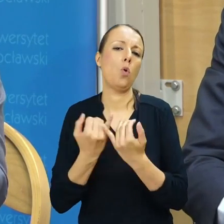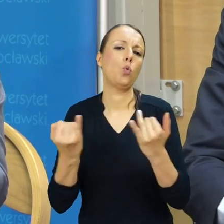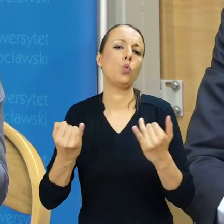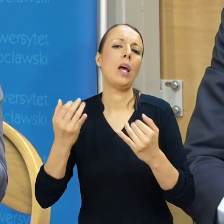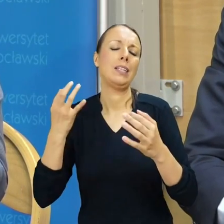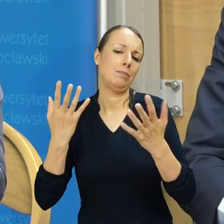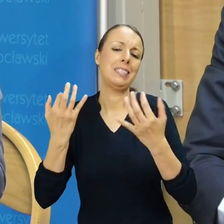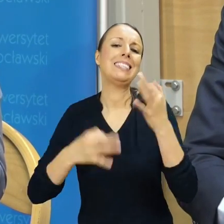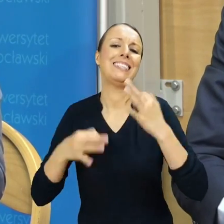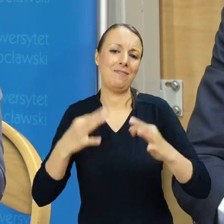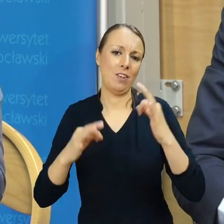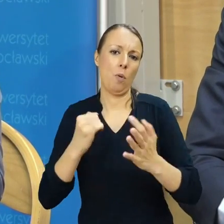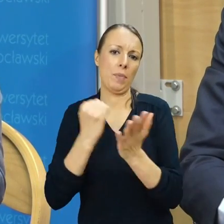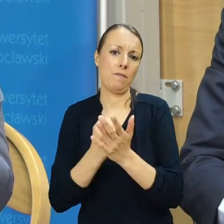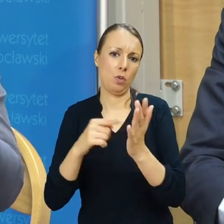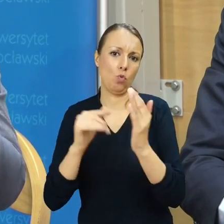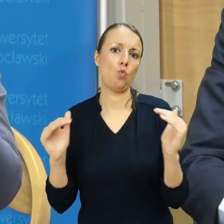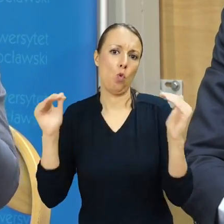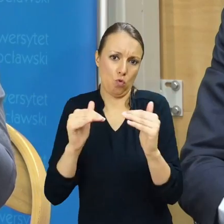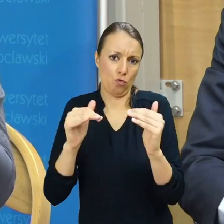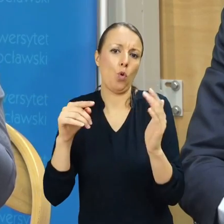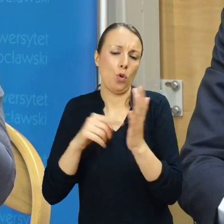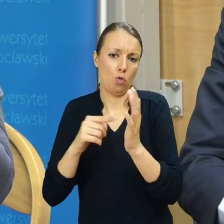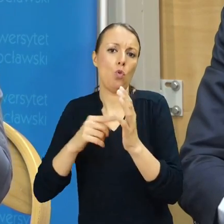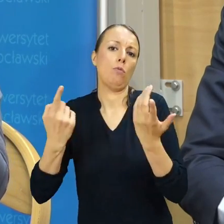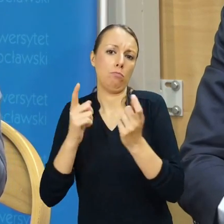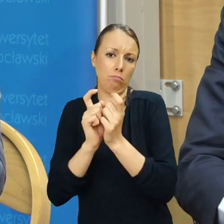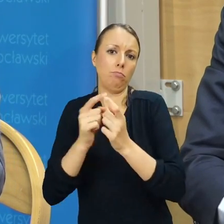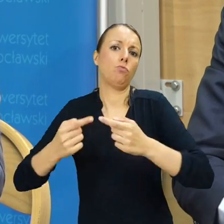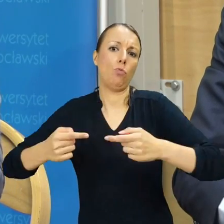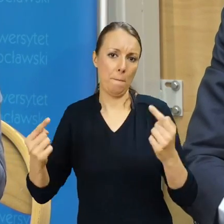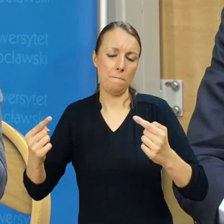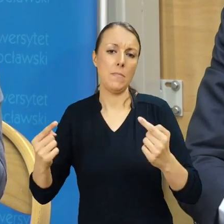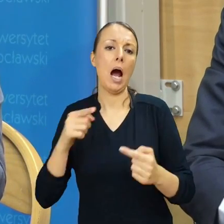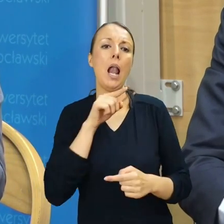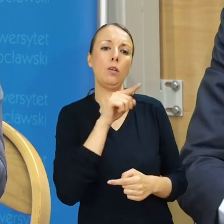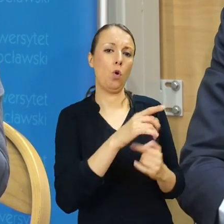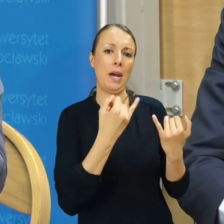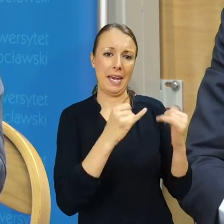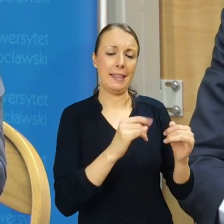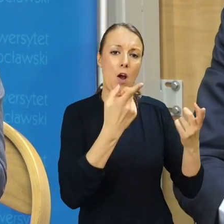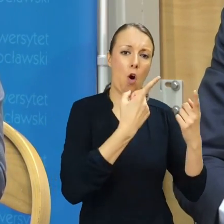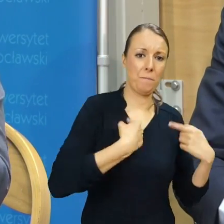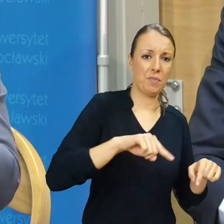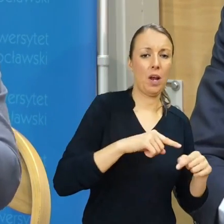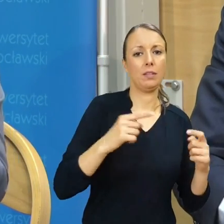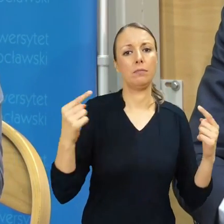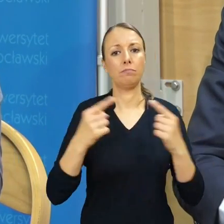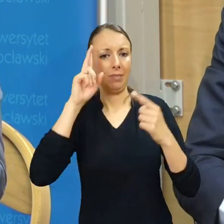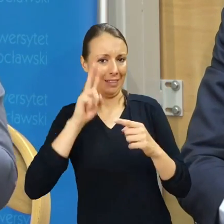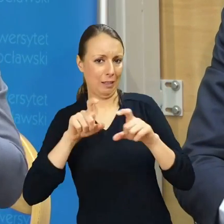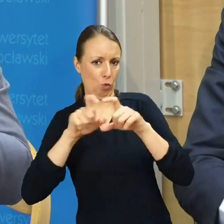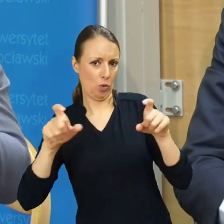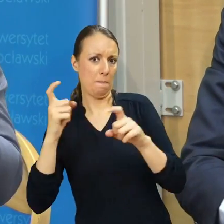to jest spór. Natomiast tutaj zawsze jest ten element władztwa i my musimy w ramach no, pewnych możliwości, oczywiście tam, gdzie ustawodawca no, czegoś